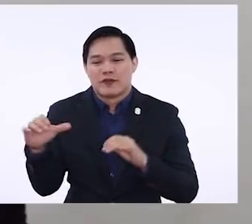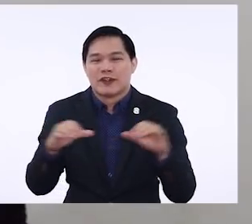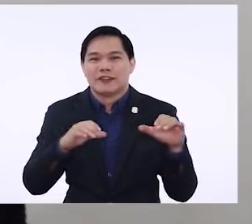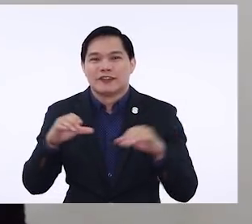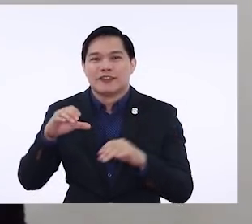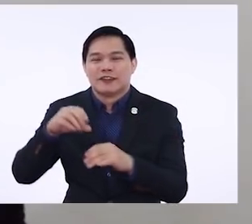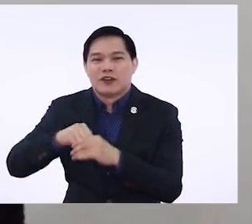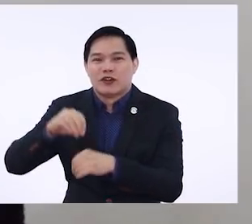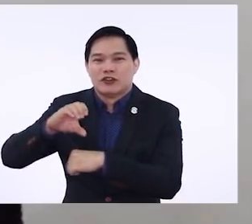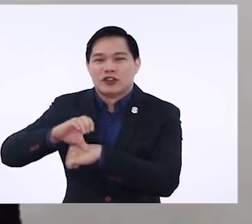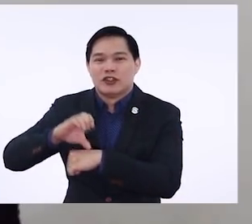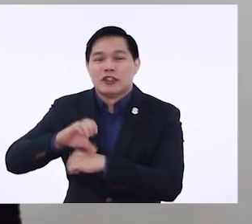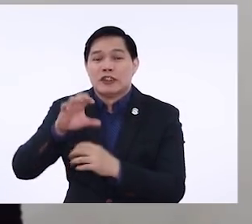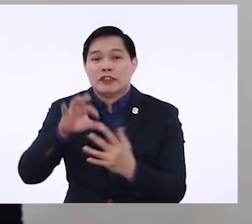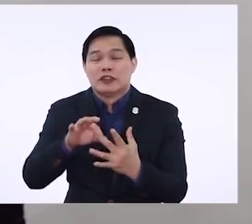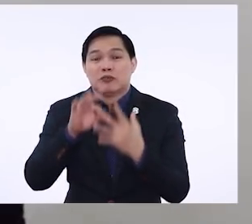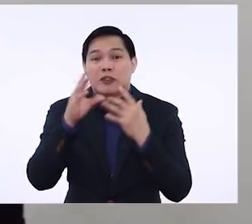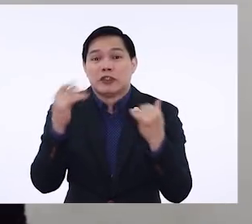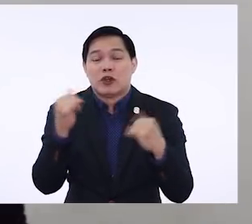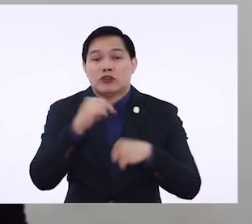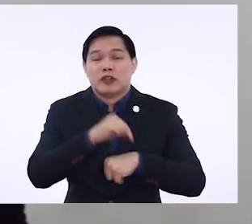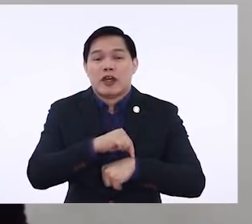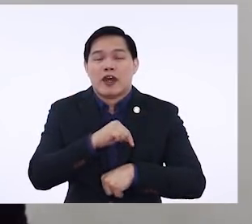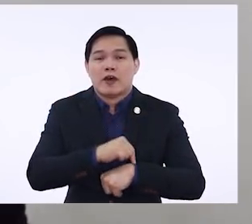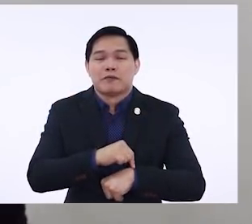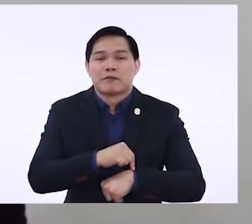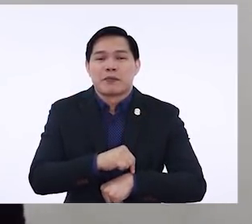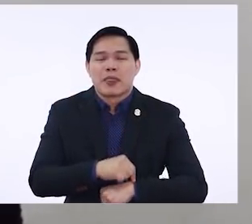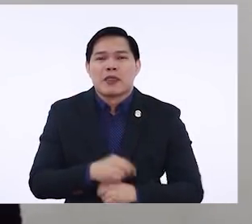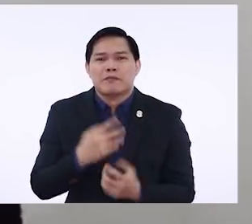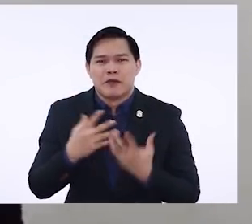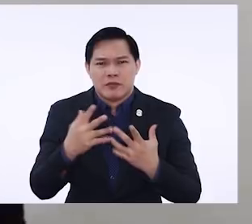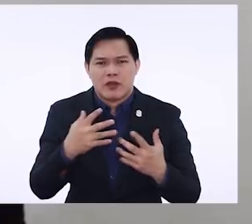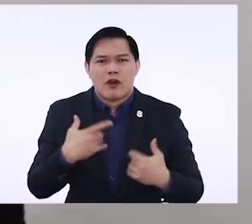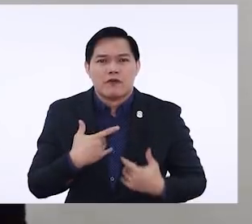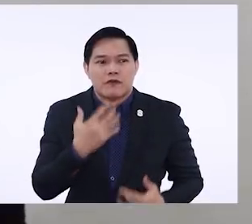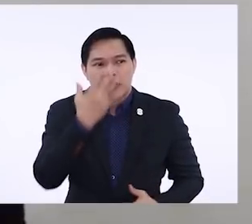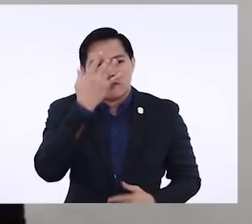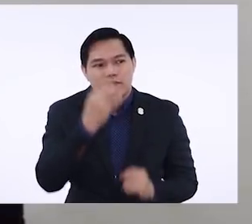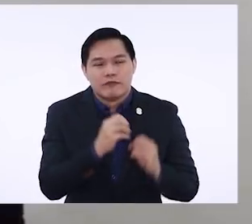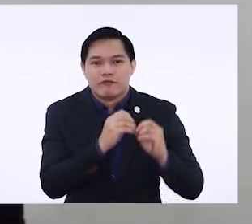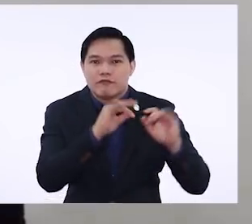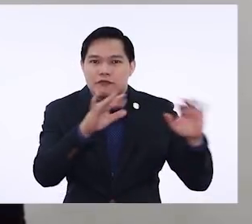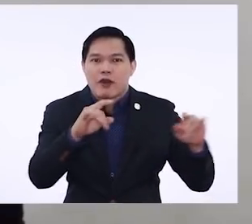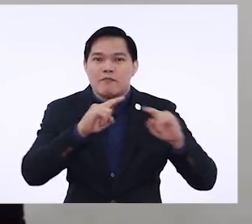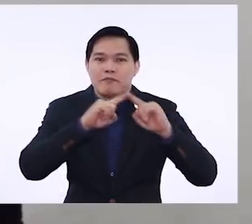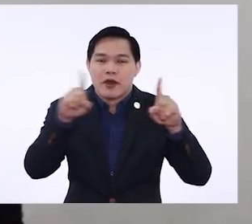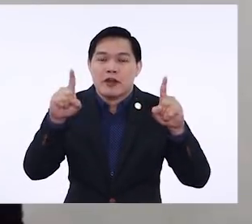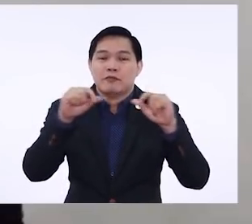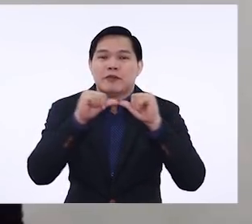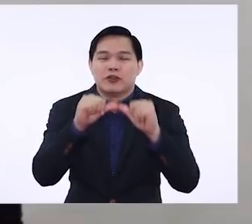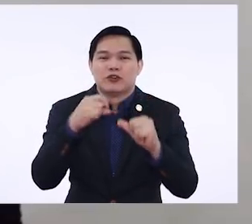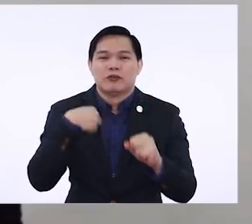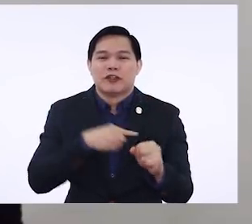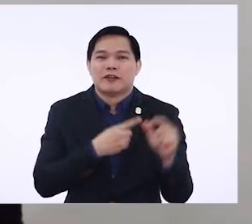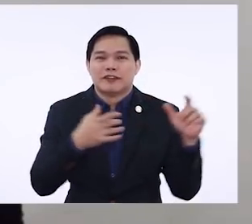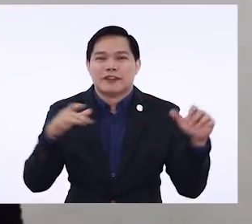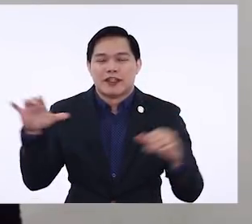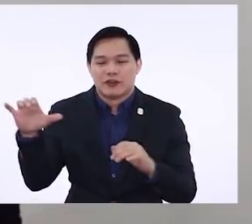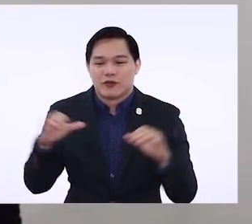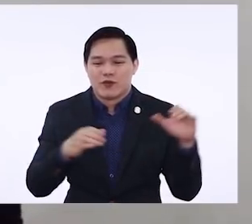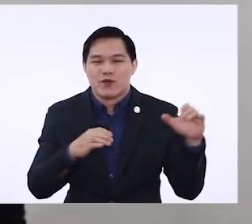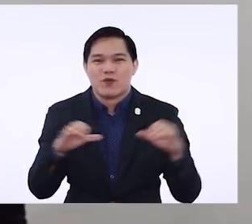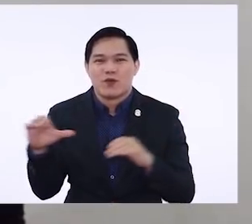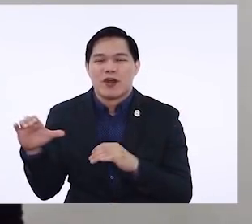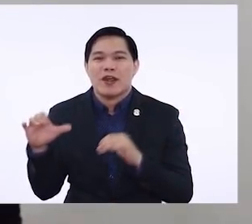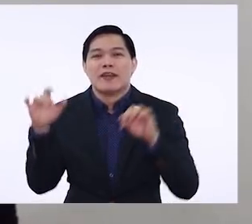ng banal na iglesia, lalo na sa panahon ngayon na kahit na may pandemya, patuloy pa rin tayo sa pagsasagawa ng mga aktibidad